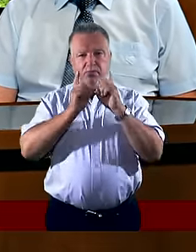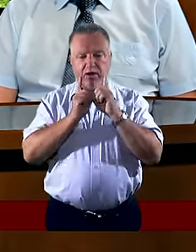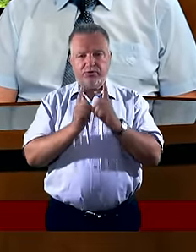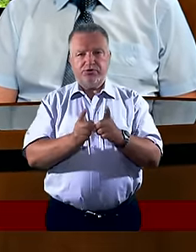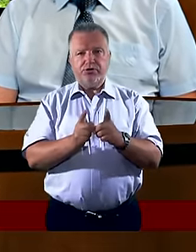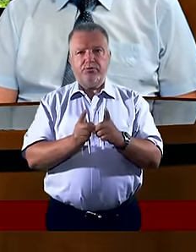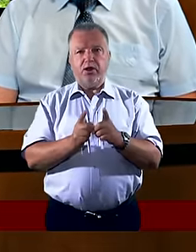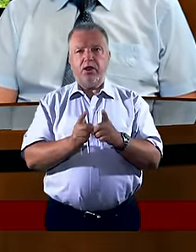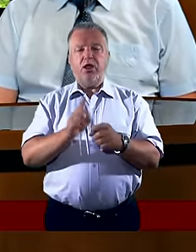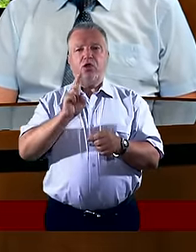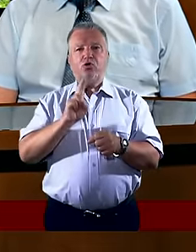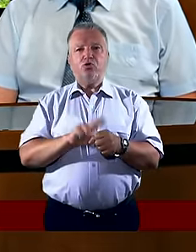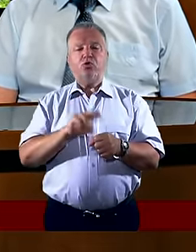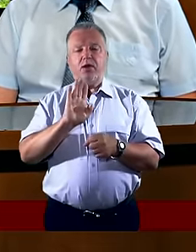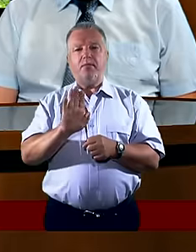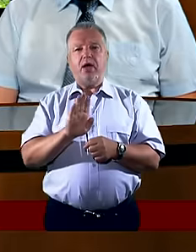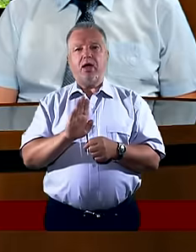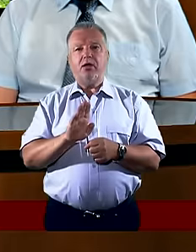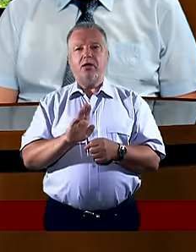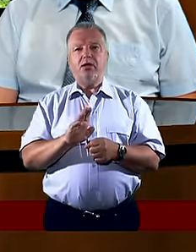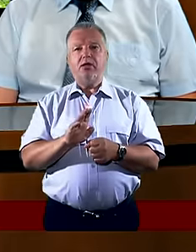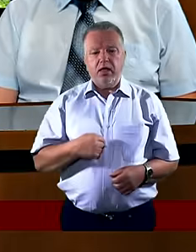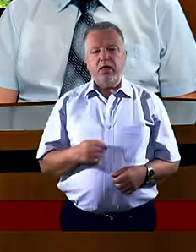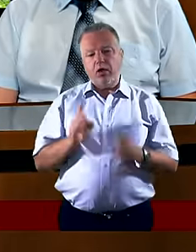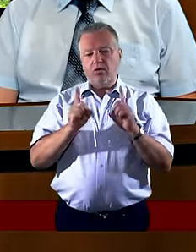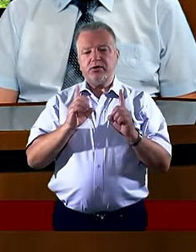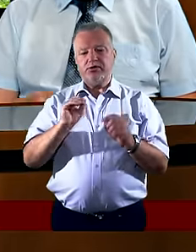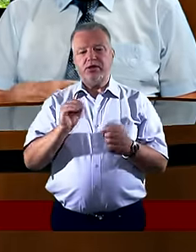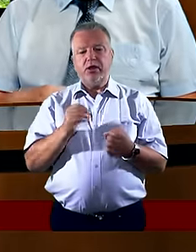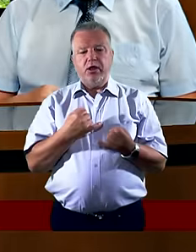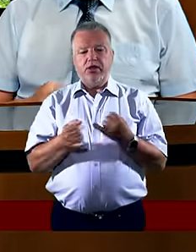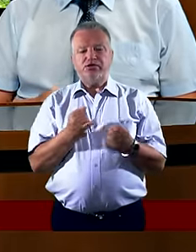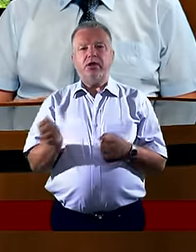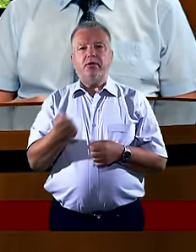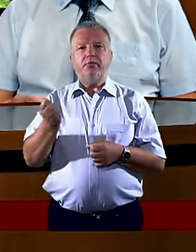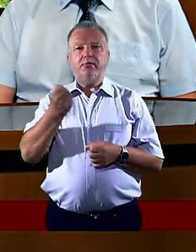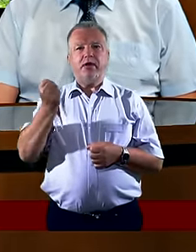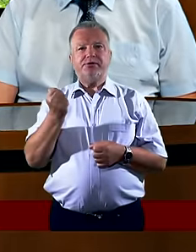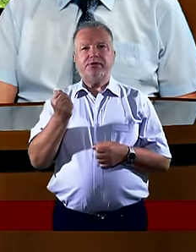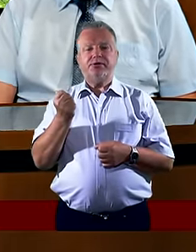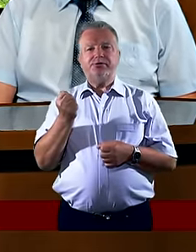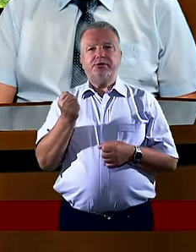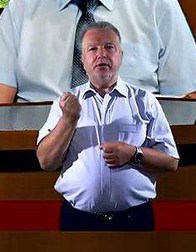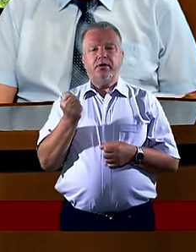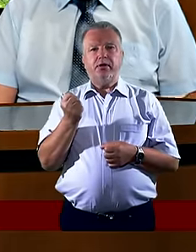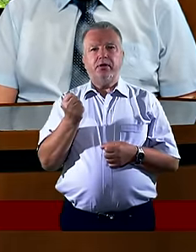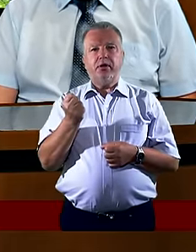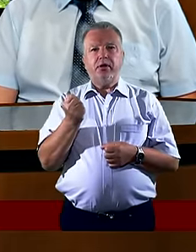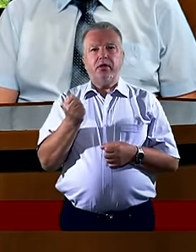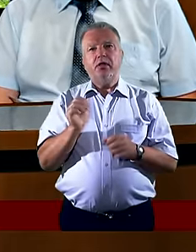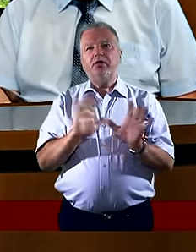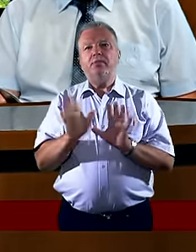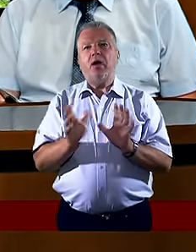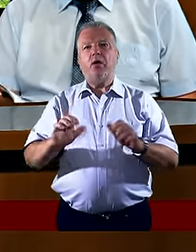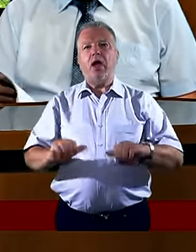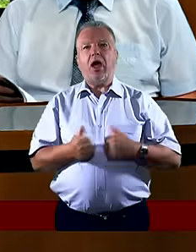tych cnót, tych cech Zbawiciela. No, ja uważam, że skoro pasterz, będę kontynuował moją